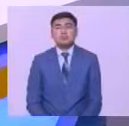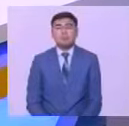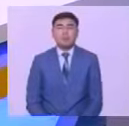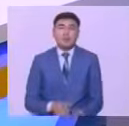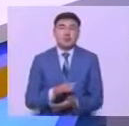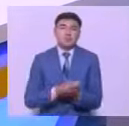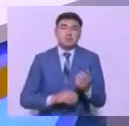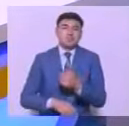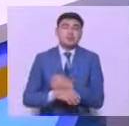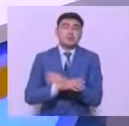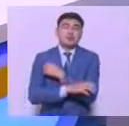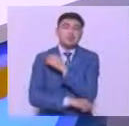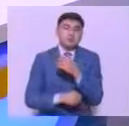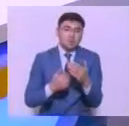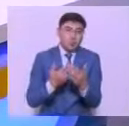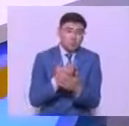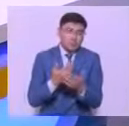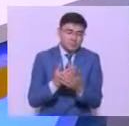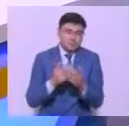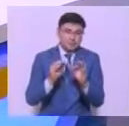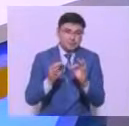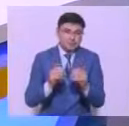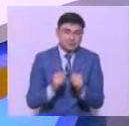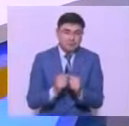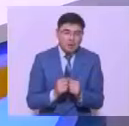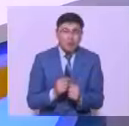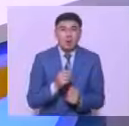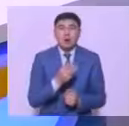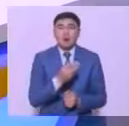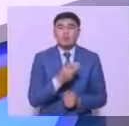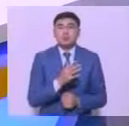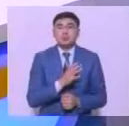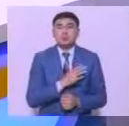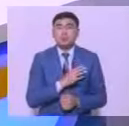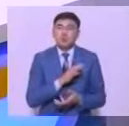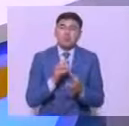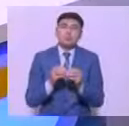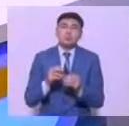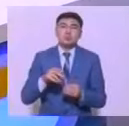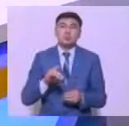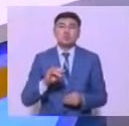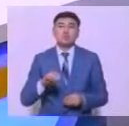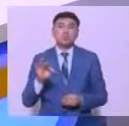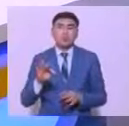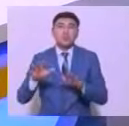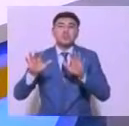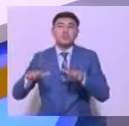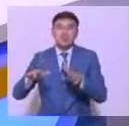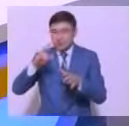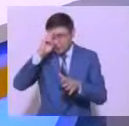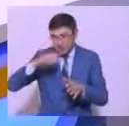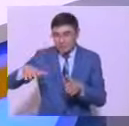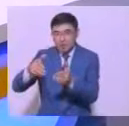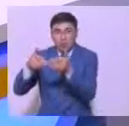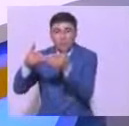Хабарыбыздын соңунда спорт жаңалыгын Актаулык дзюдошу Европа оюндарынан жүлделі оралды. Күш құрылымдар арасында өткен Португалияда ұйымдастырылған бәсекеде